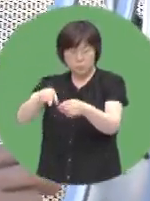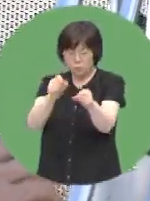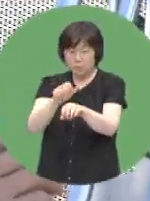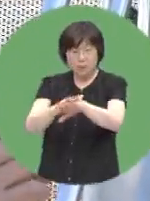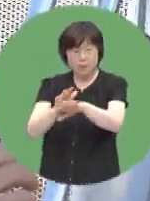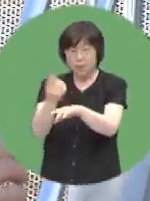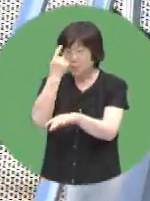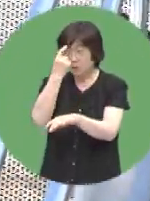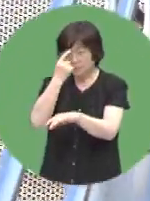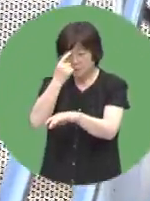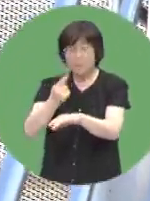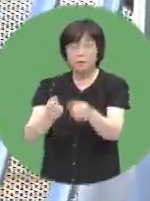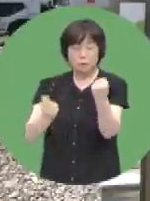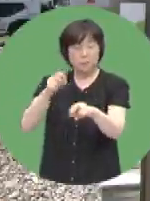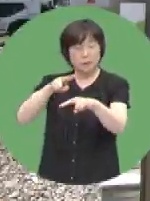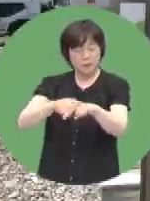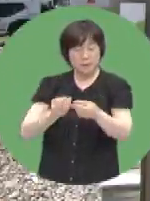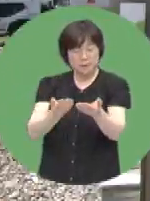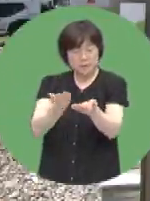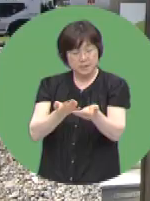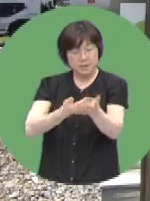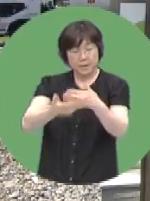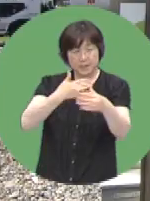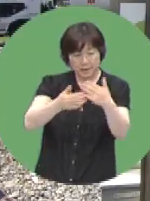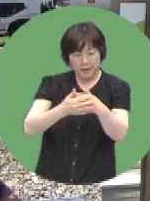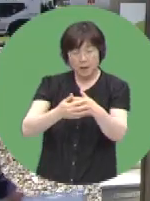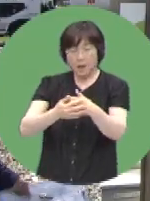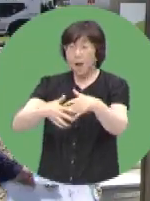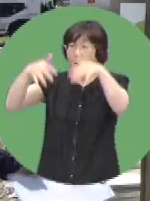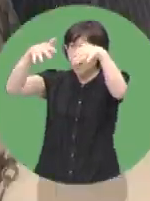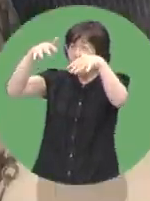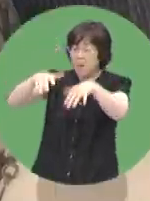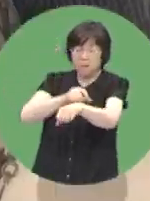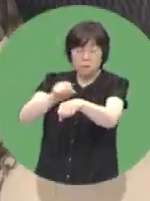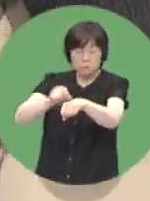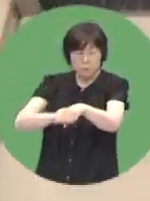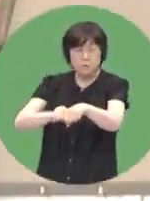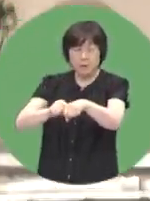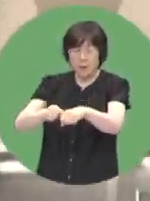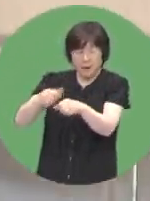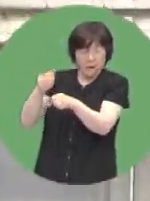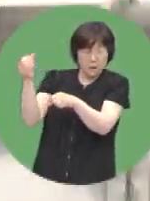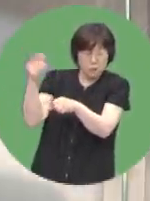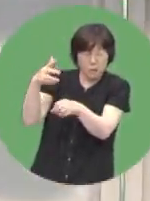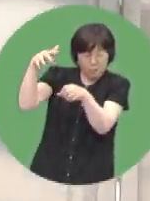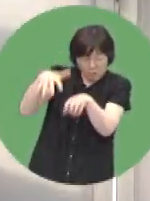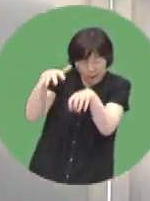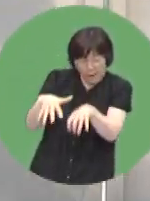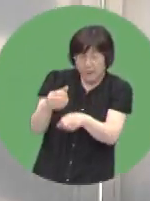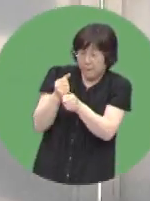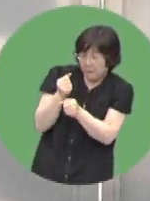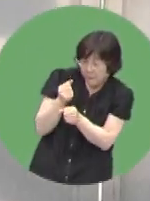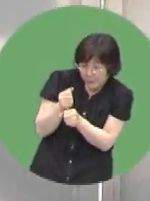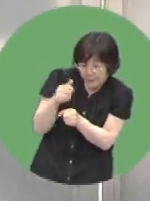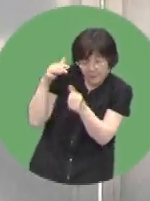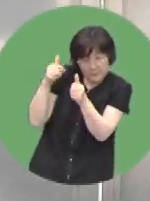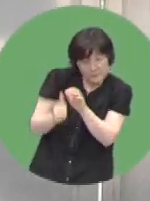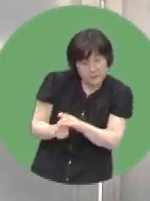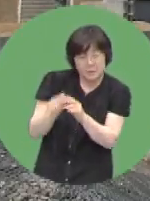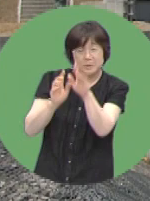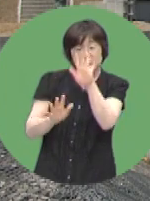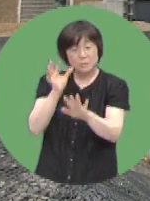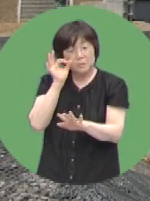験車で地震を体験したほか、雨を降らせる特殊な車両で豪雨の圧力を体感する姿が見られ